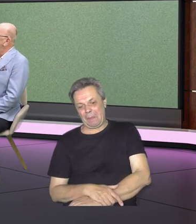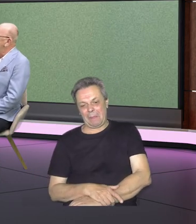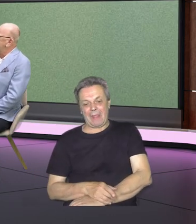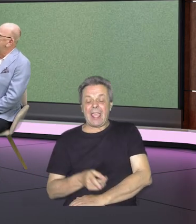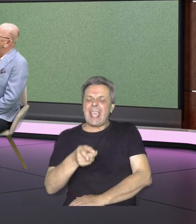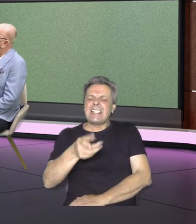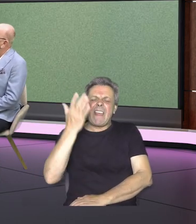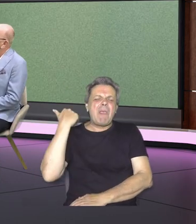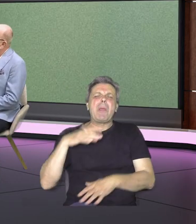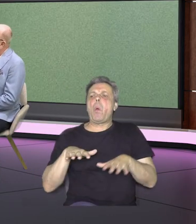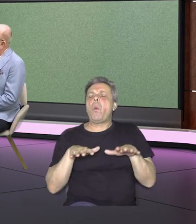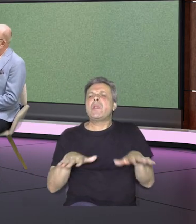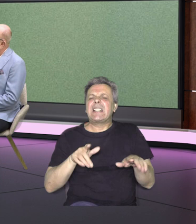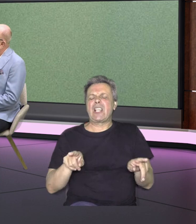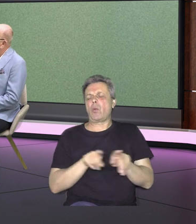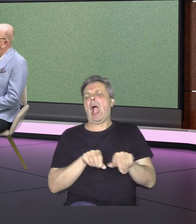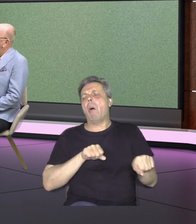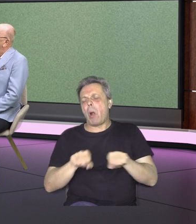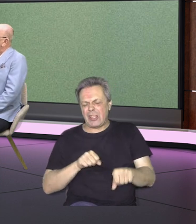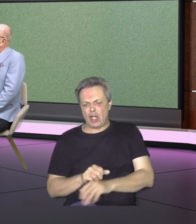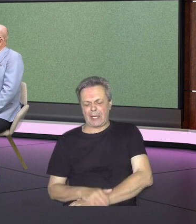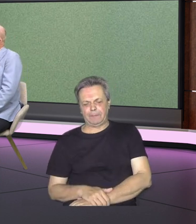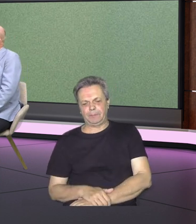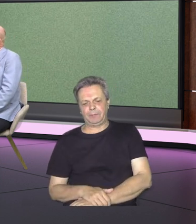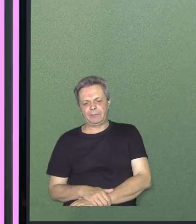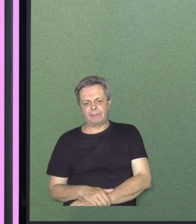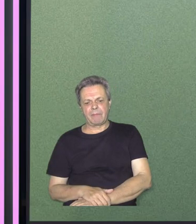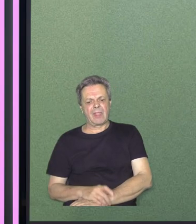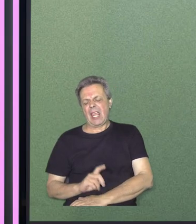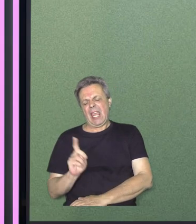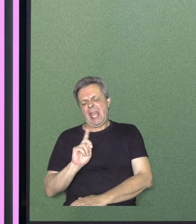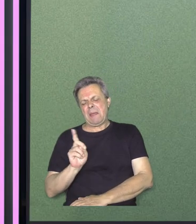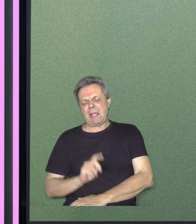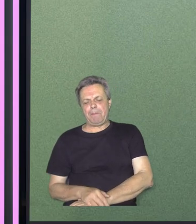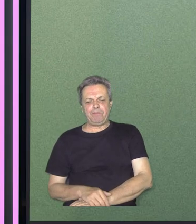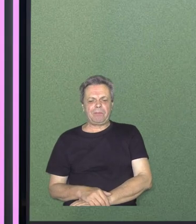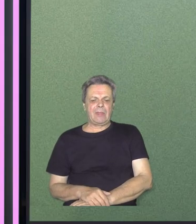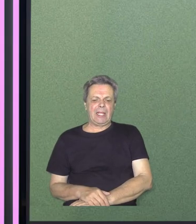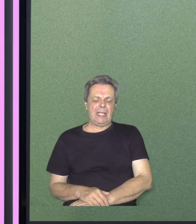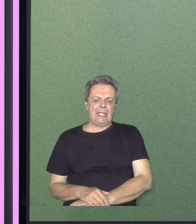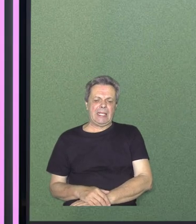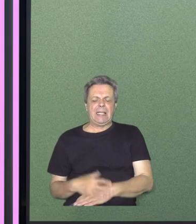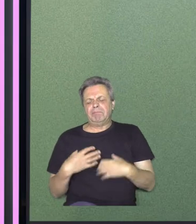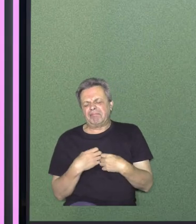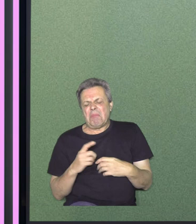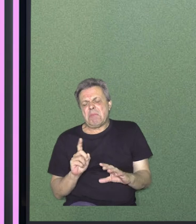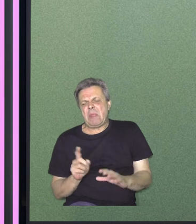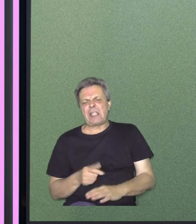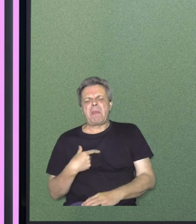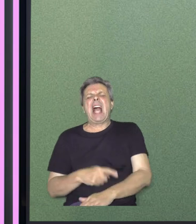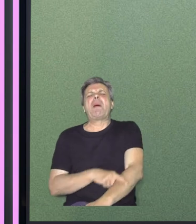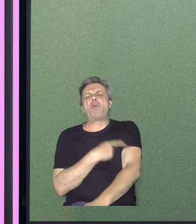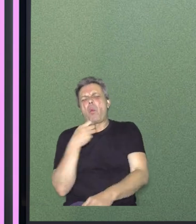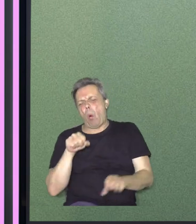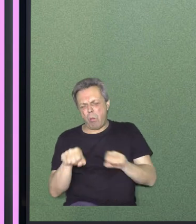Jeste li bili u stresu kao političar velikom? Nisam. Pa, ja sam